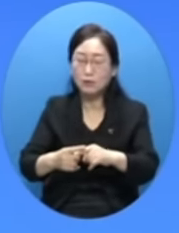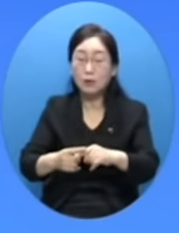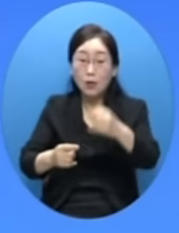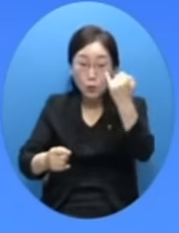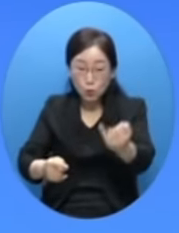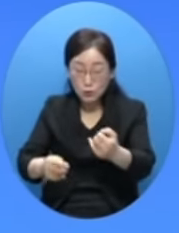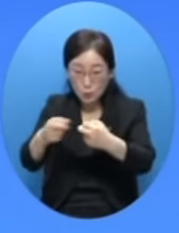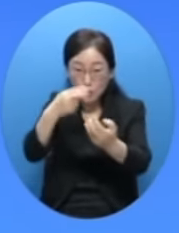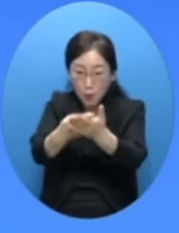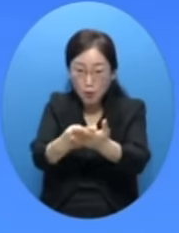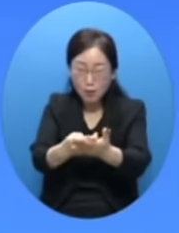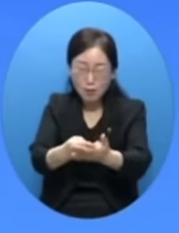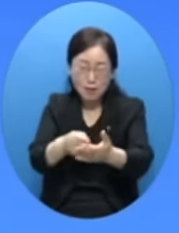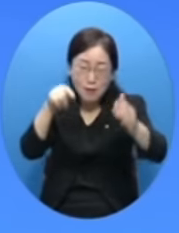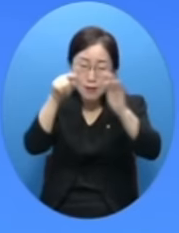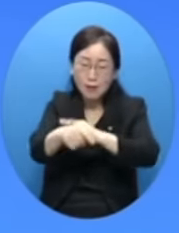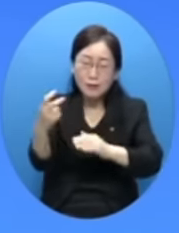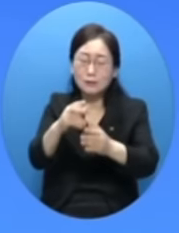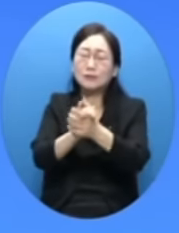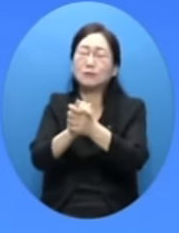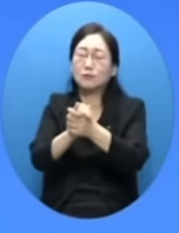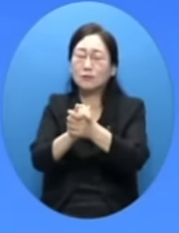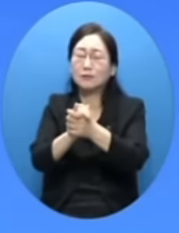병원으로 뛰어가면서 다시 한번 또 기도합니다.